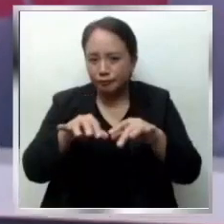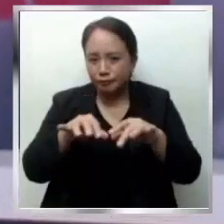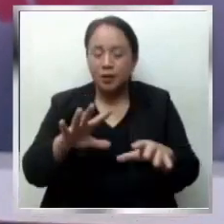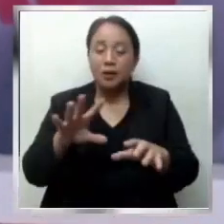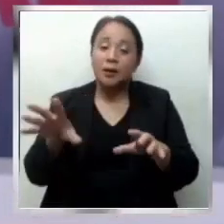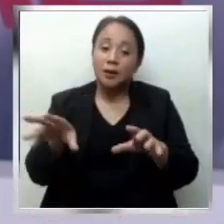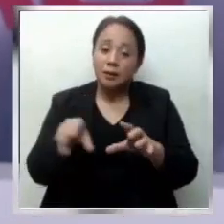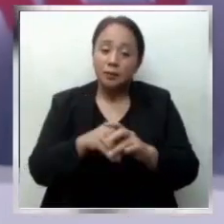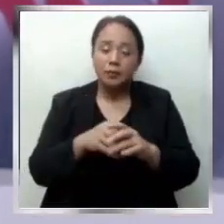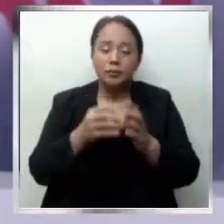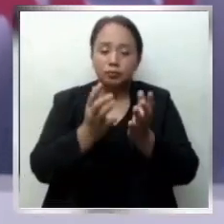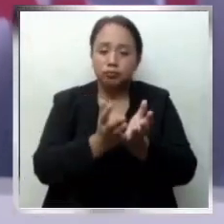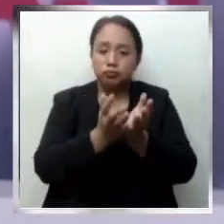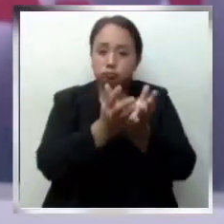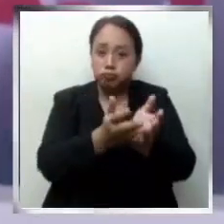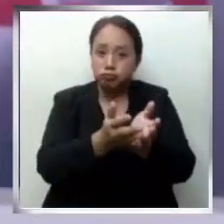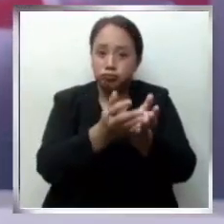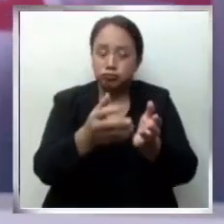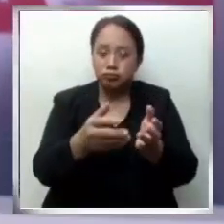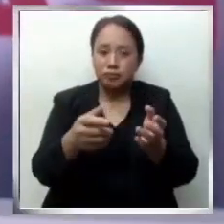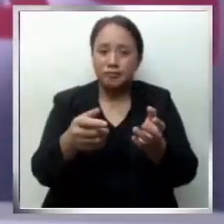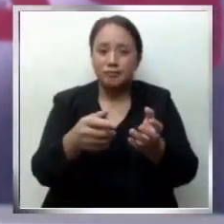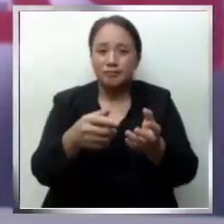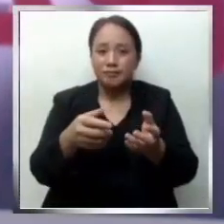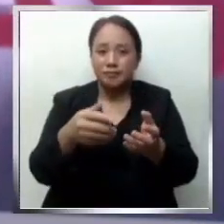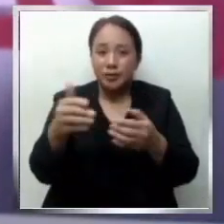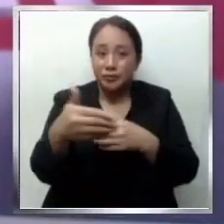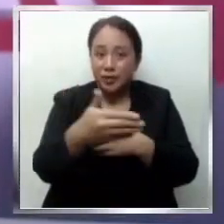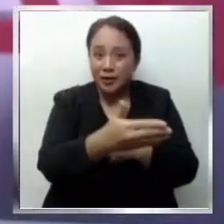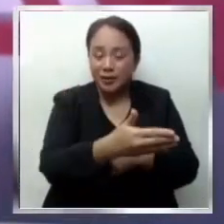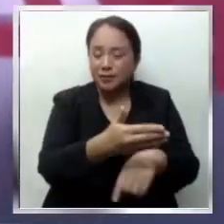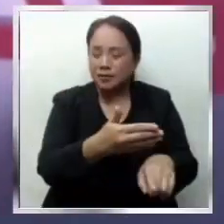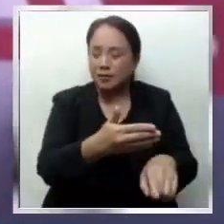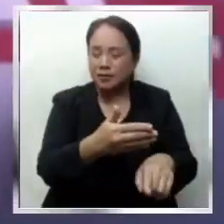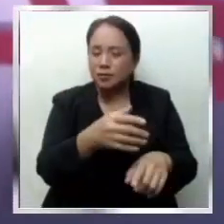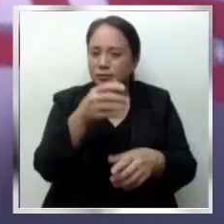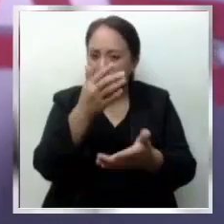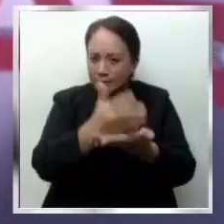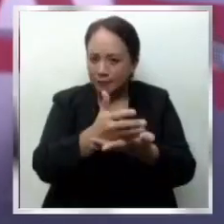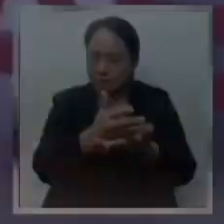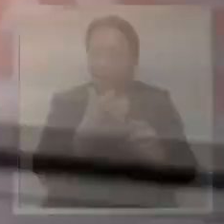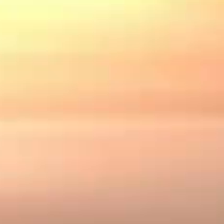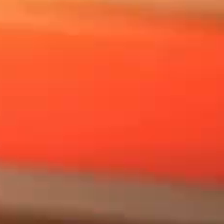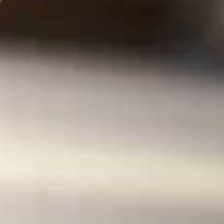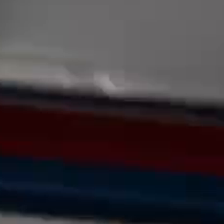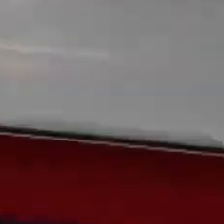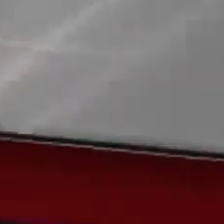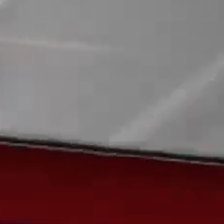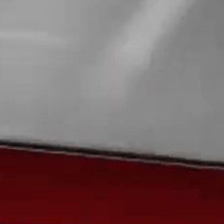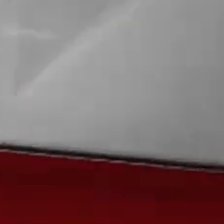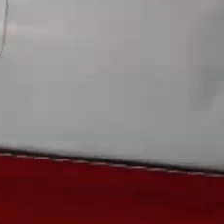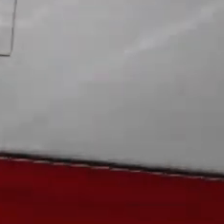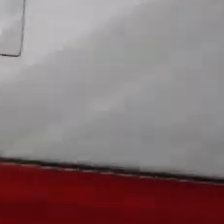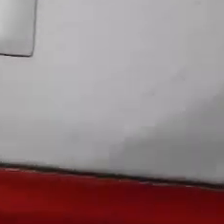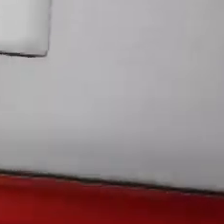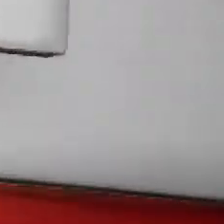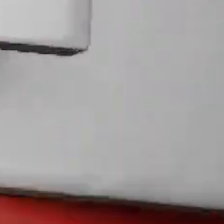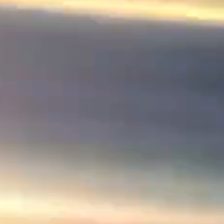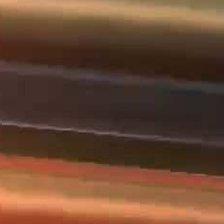ipinatigil muna at walang kasiguruhan kung kailan muli papayagan. Live doon nakatutok si June Veneracion.